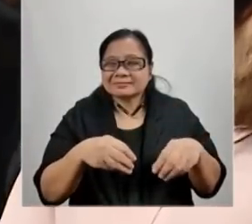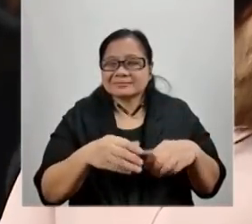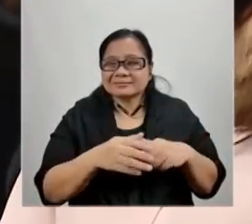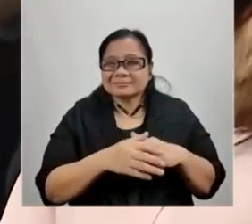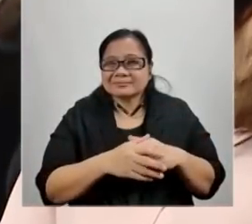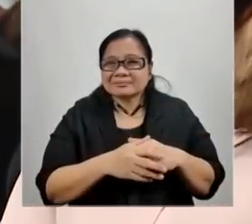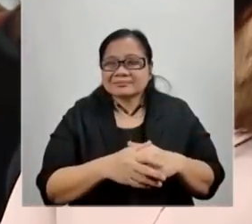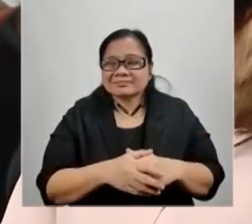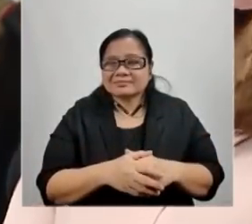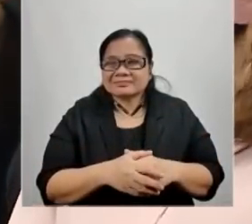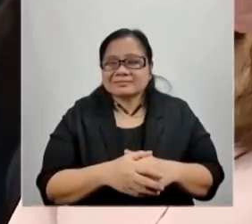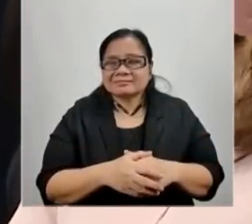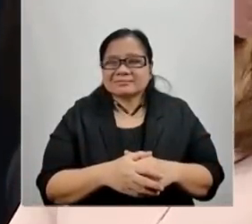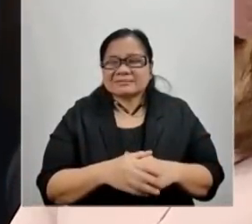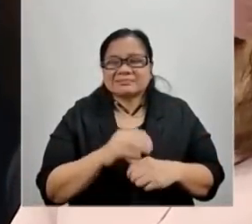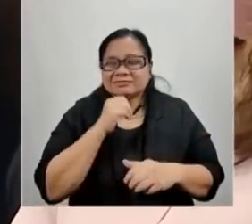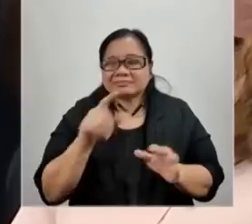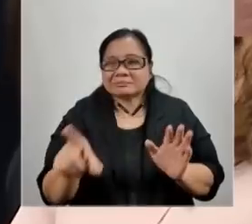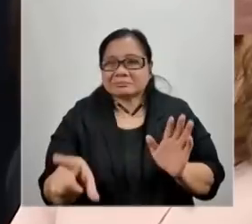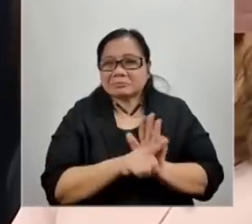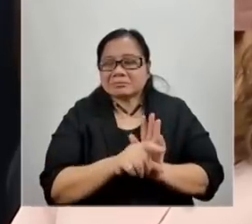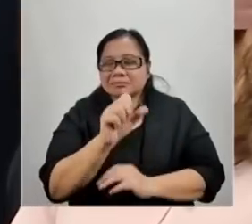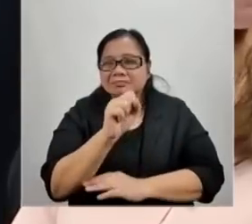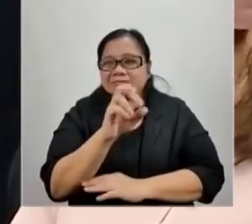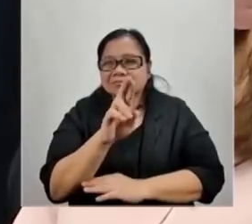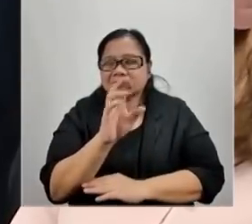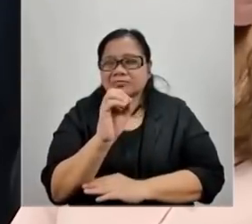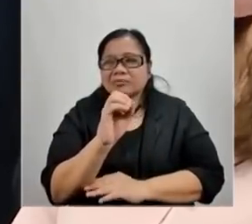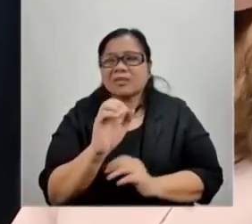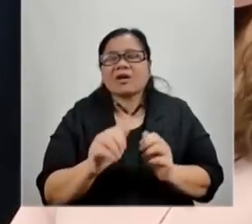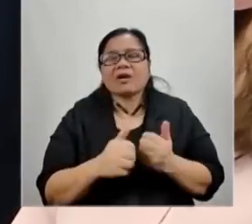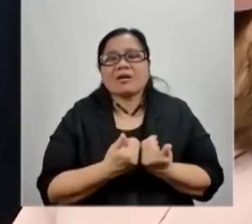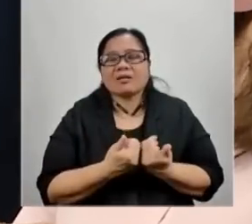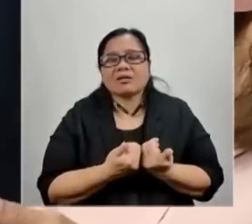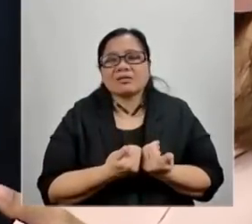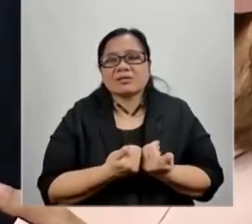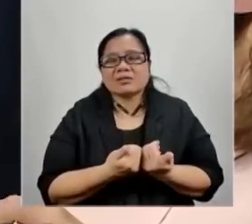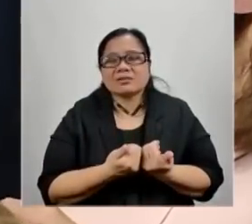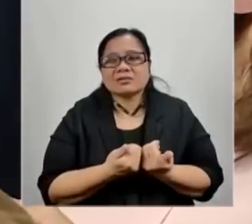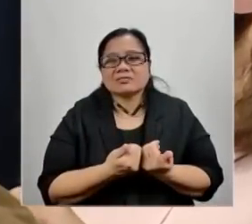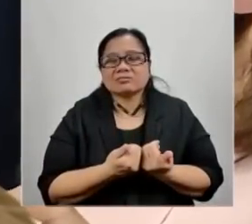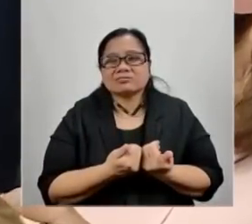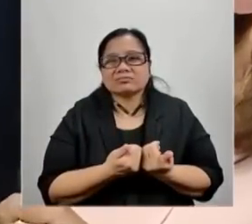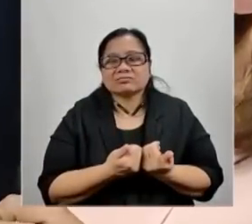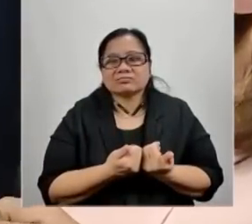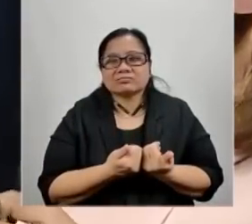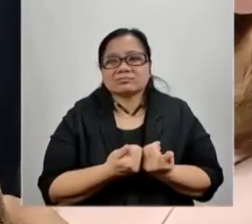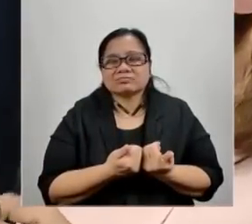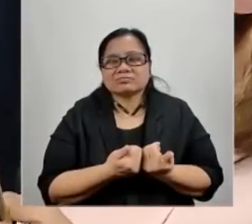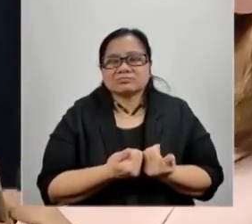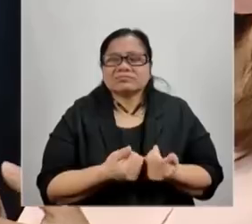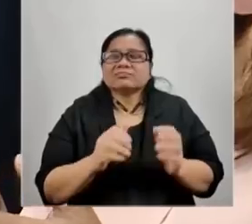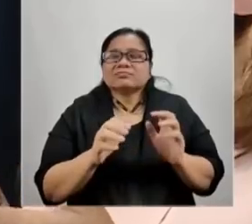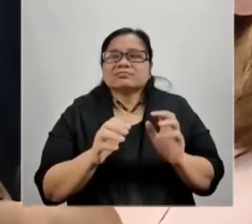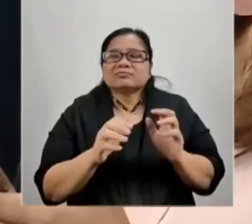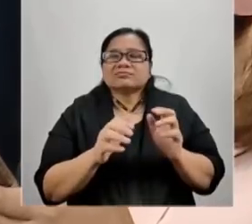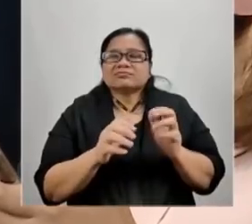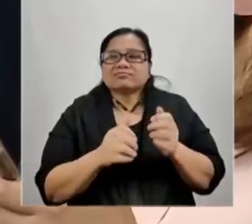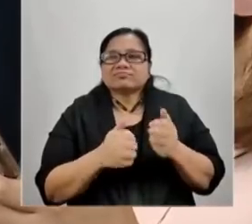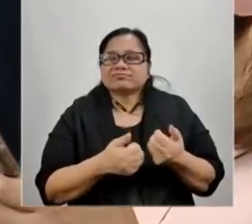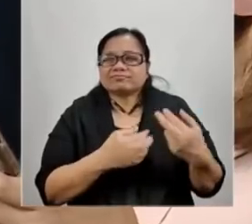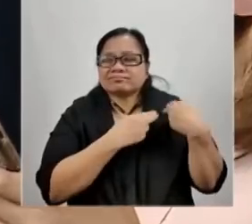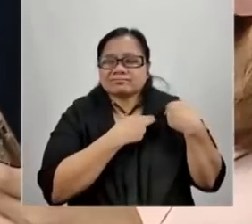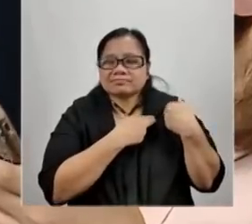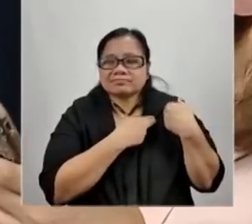paano po i-hold accountable yung mga nakapirma sa order, kagaya po ni